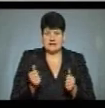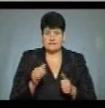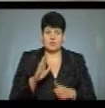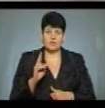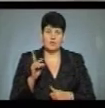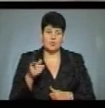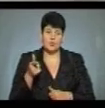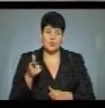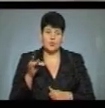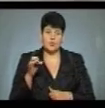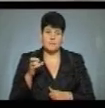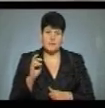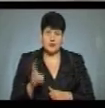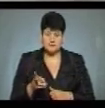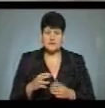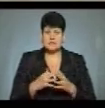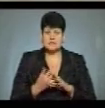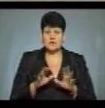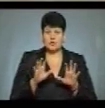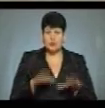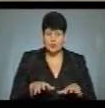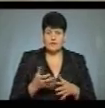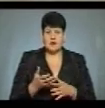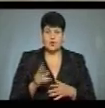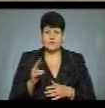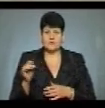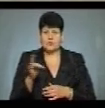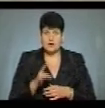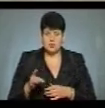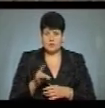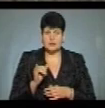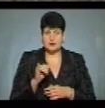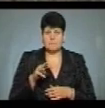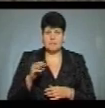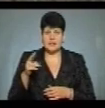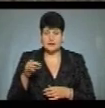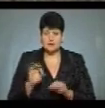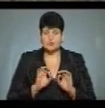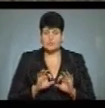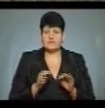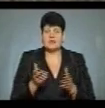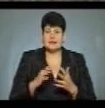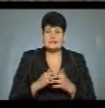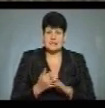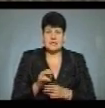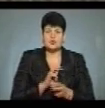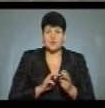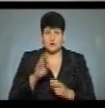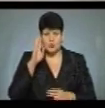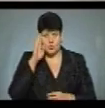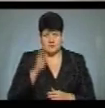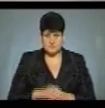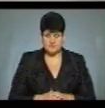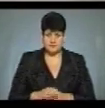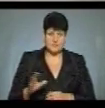Груб'як. Сільський голова села Золота Слобода Козівського району Ігор Мидло розповів, у яких селах шукають хлопця.